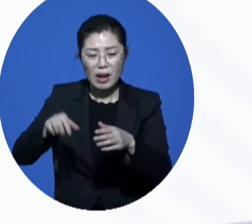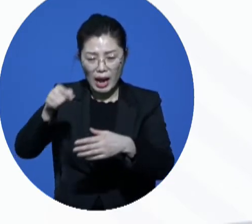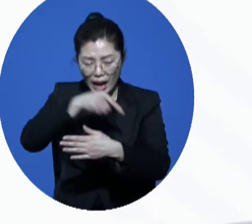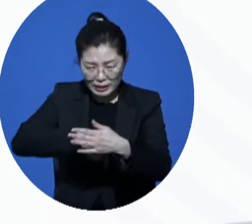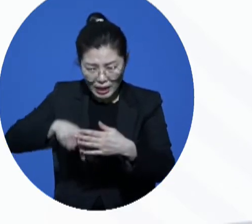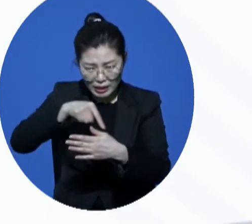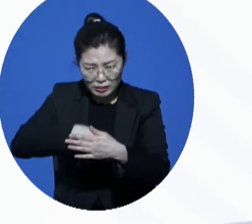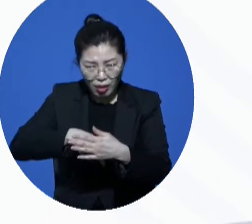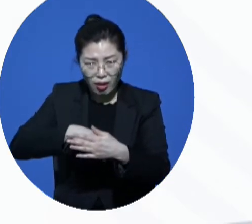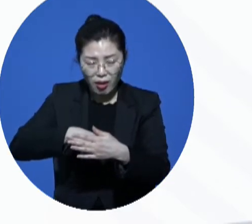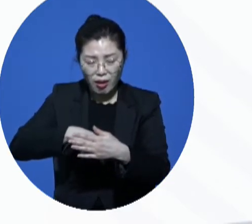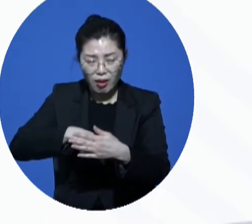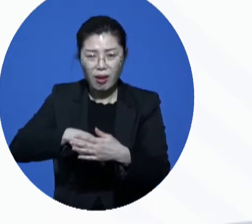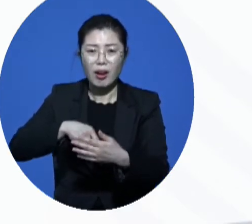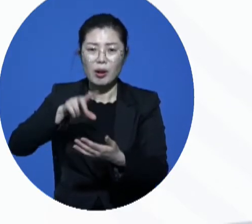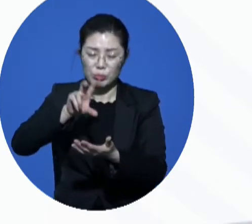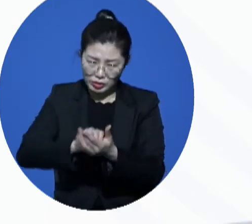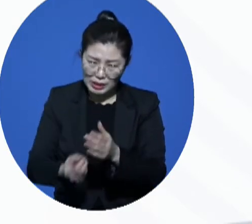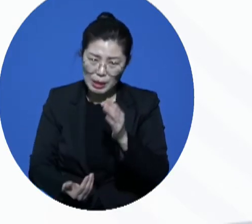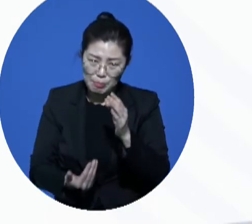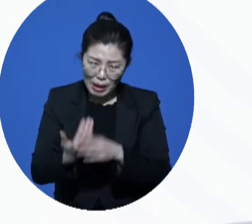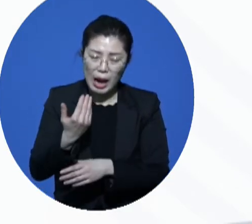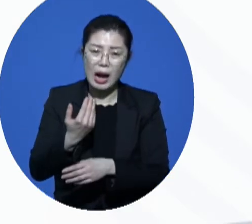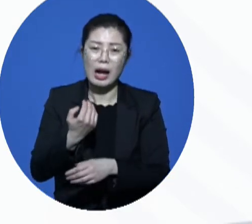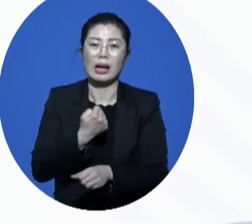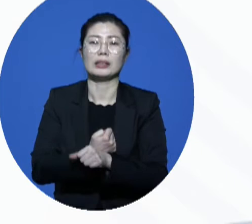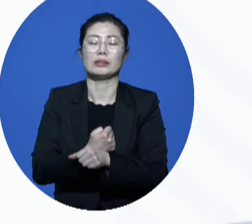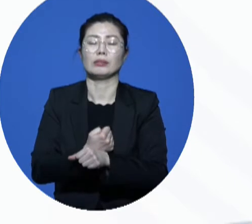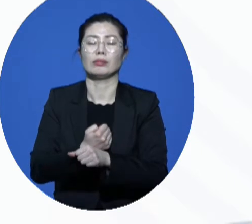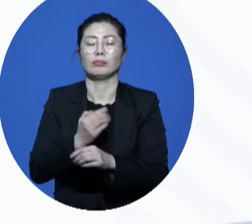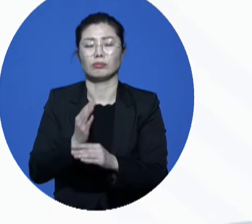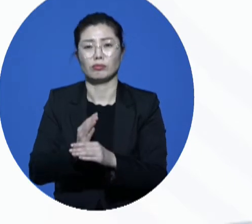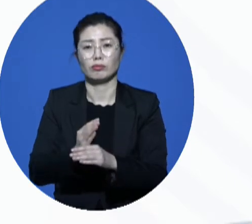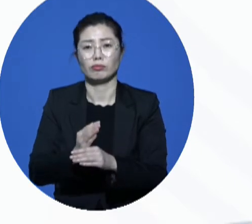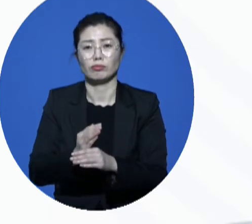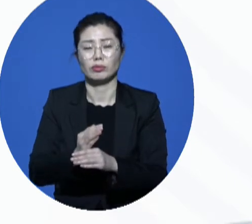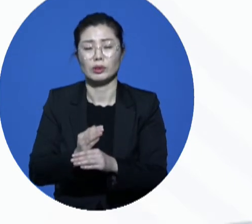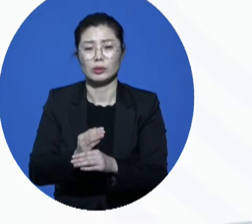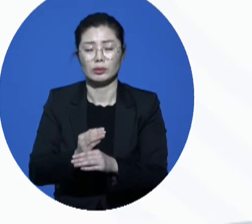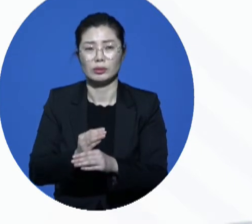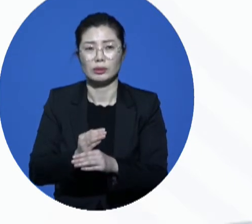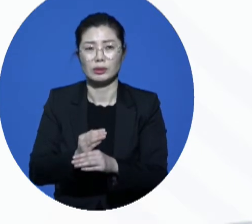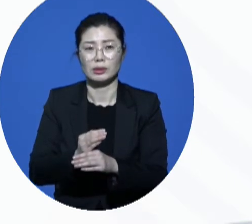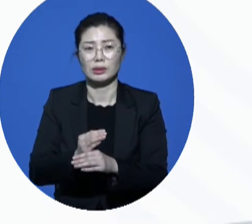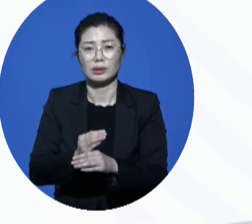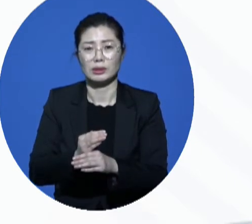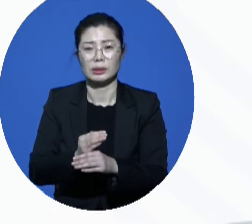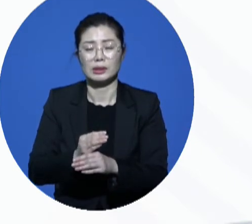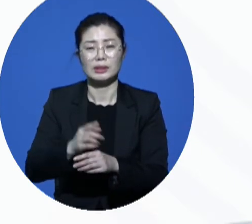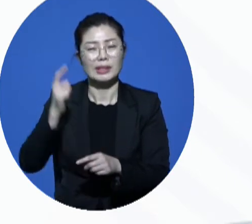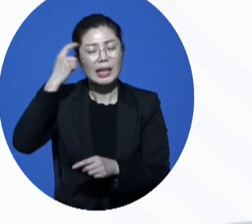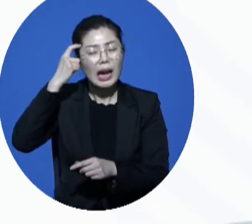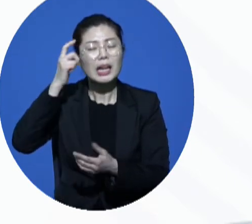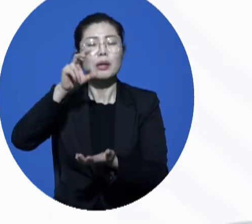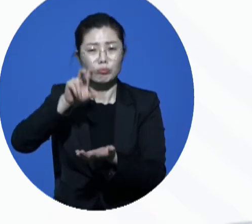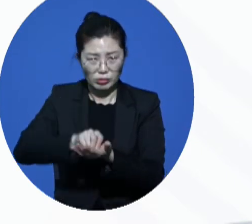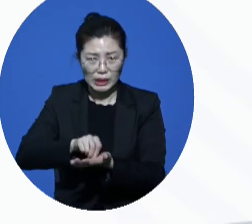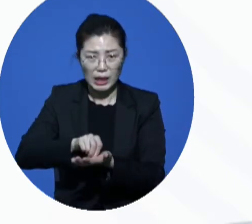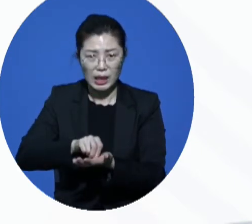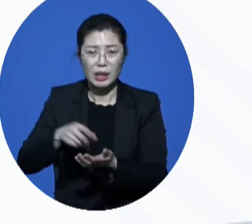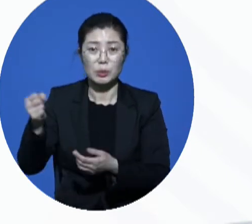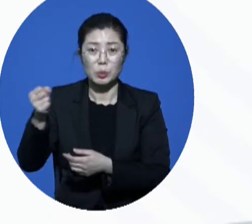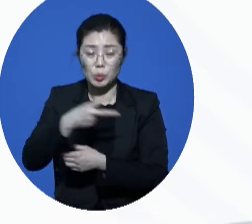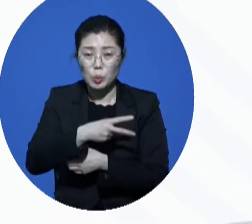돌봄에 대한 사회적 인식의 부족, 돌봄을 의존의 문제, 병리적인 문제로만 바라보는 인식의 문제, 그리고